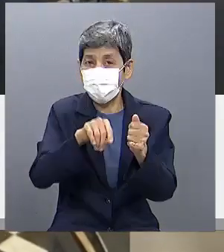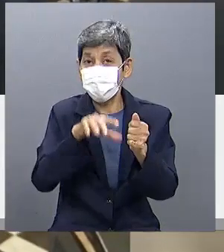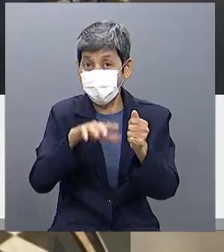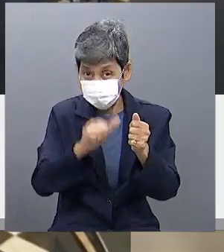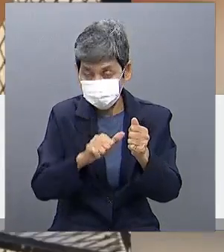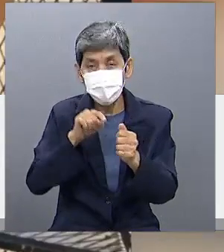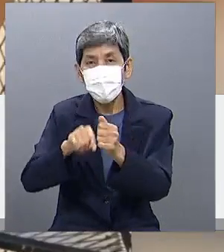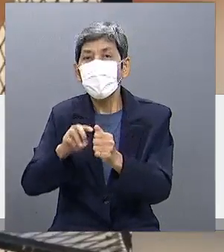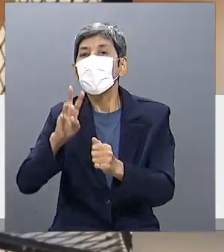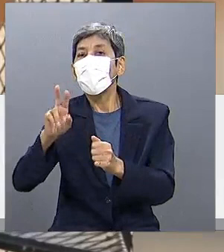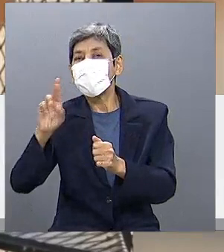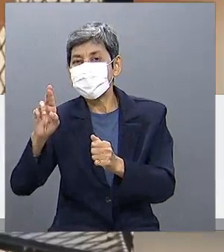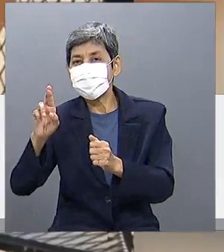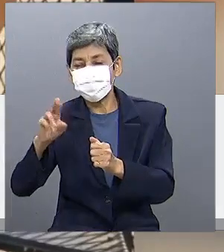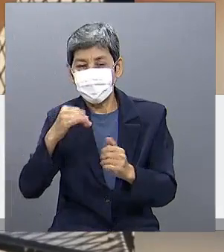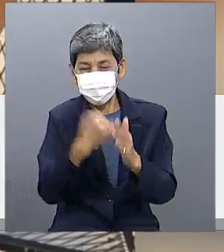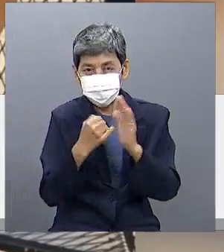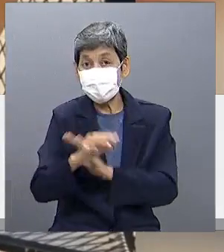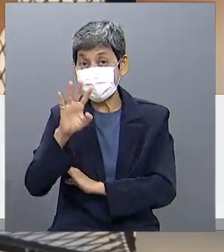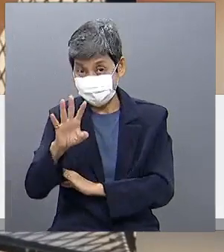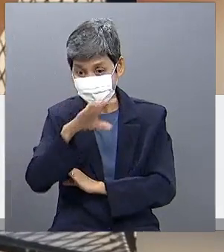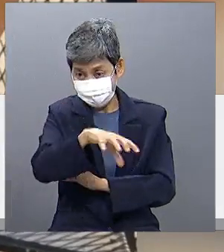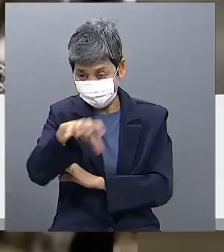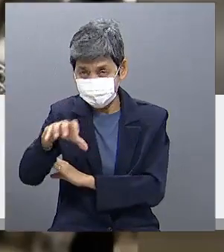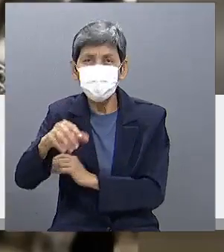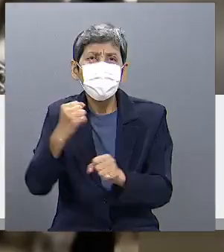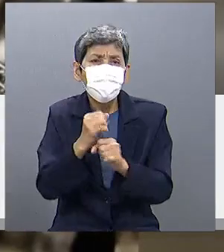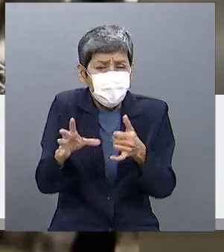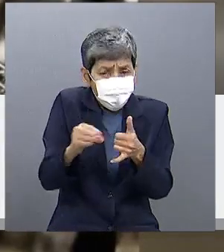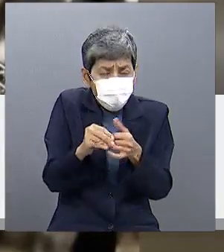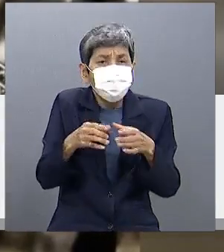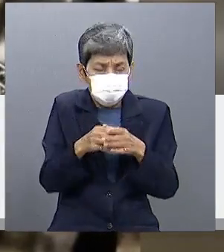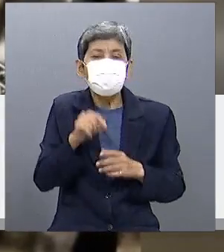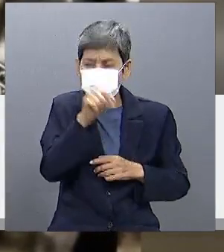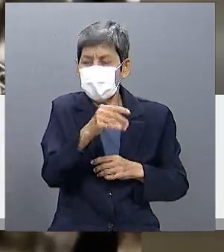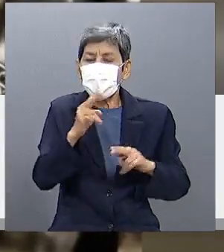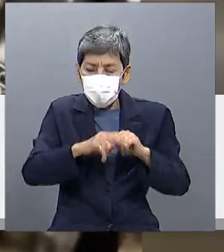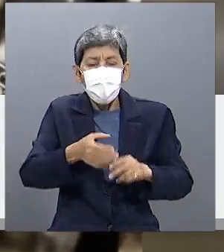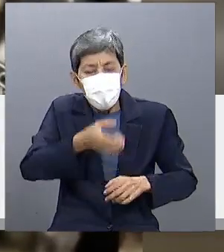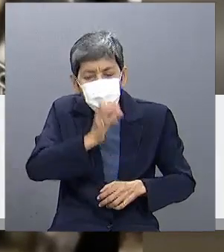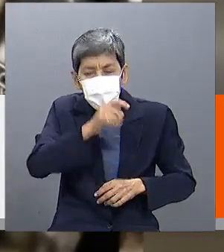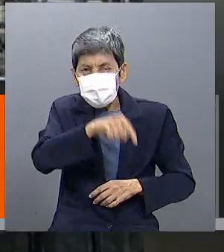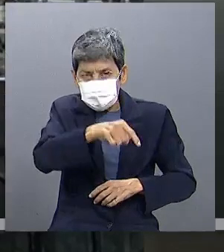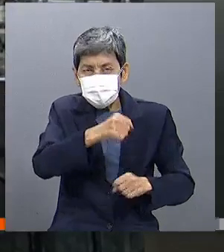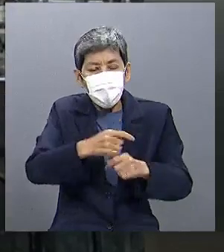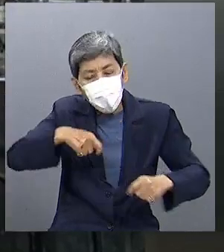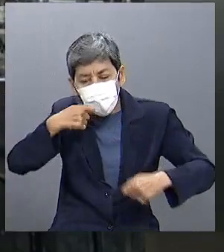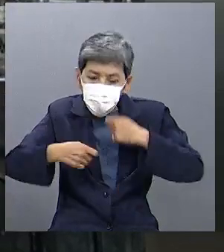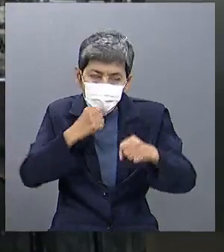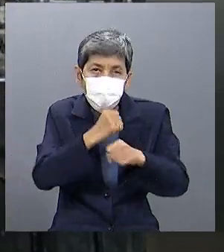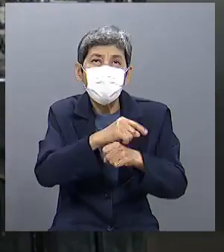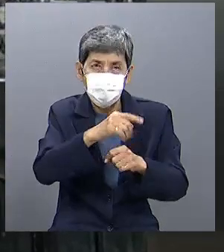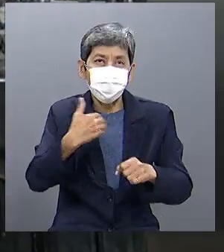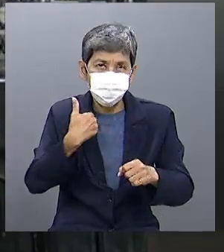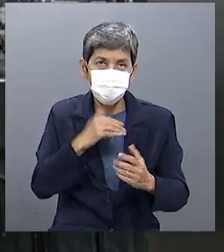วารินชำราบไปแล้ว 4แห่งนะคะเนื่องจากผู้ติดเชื้อยืนยันว่าเข้าไปนั่งดื่มสุราและกินอาหารภายในร้านแล้ว